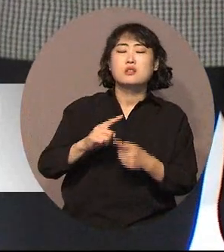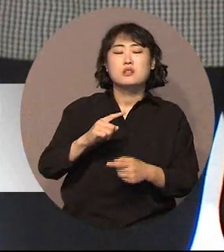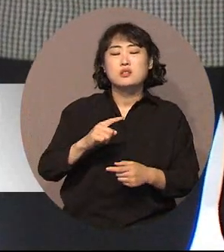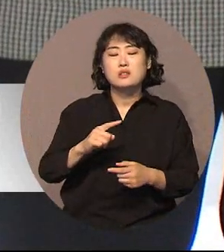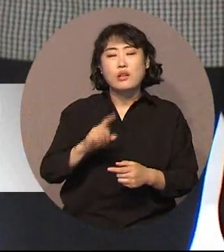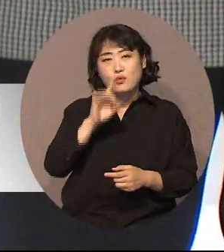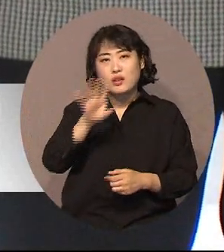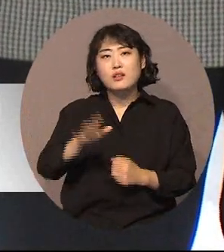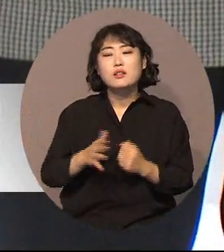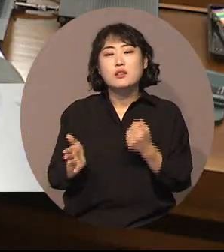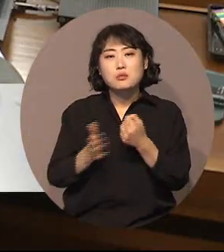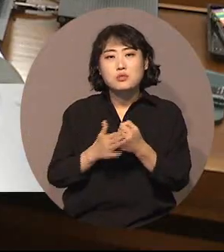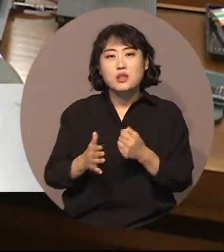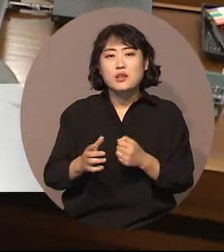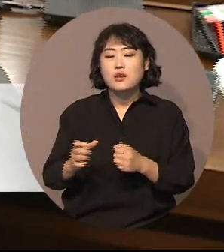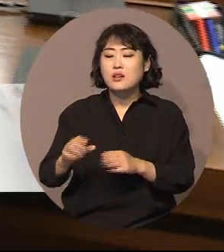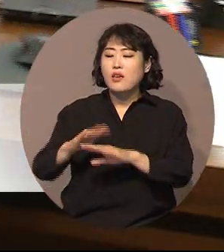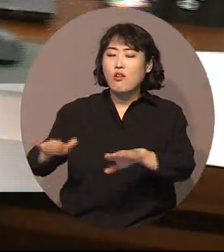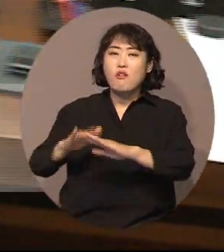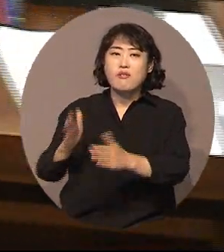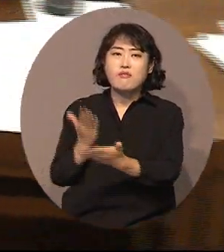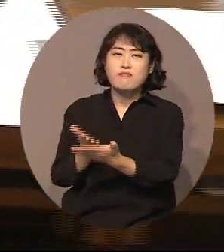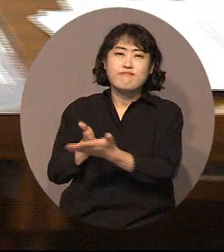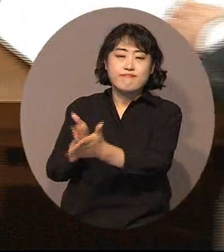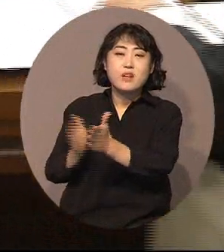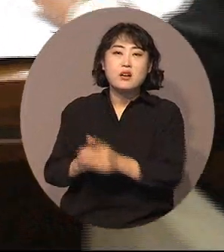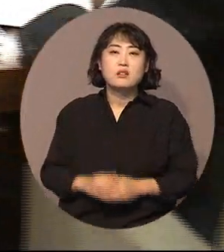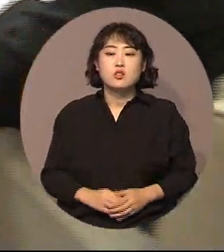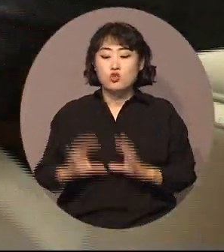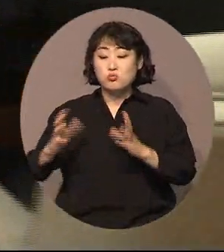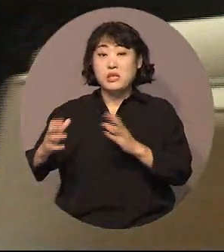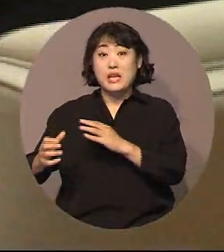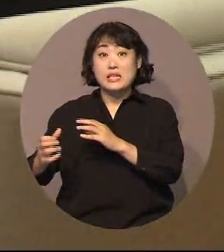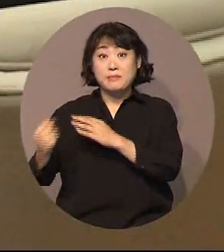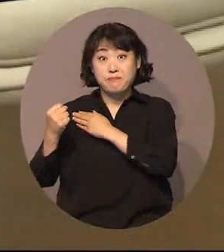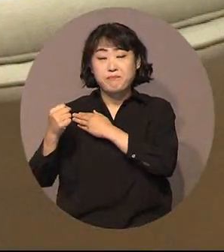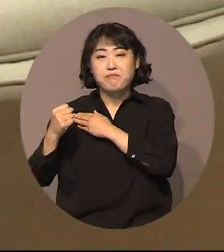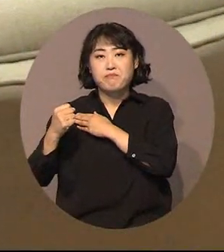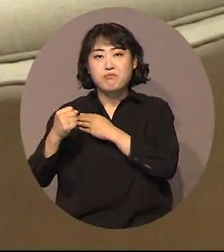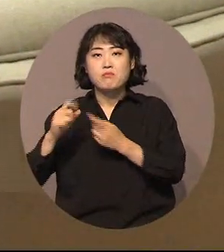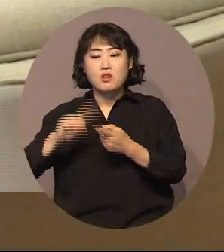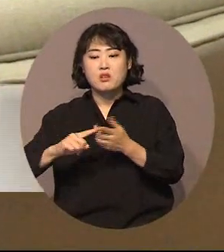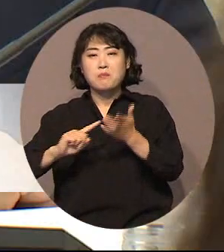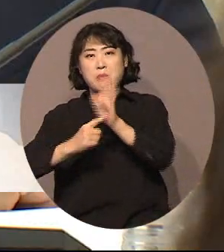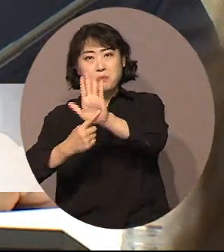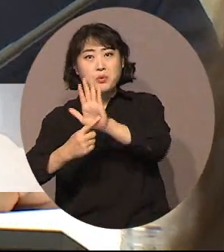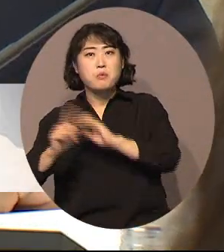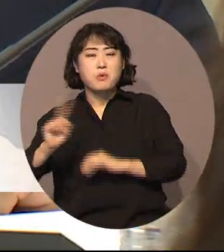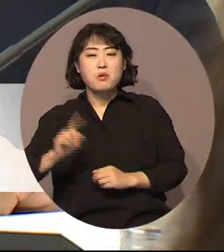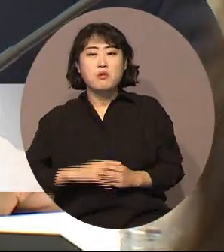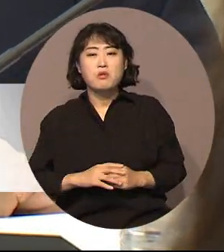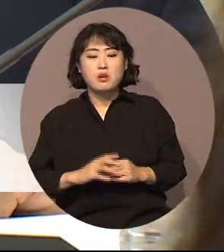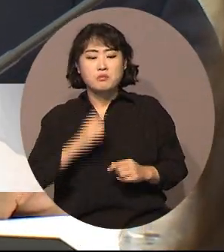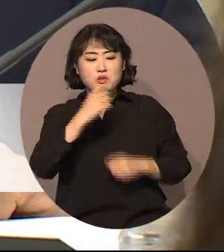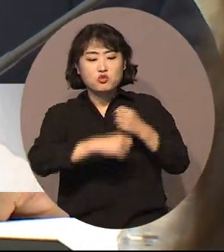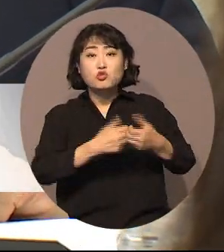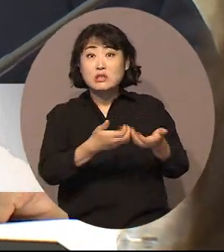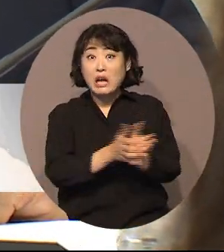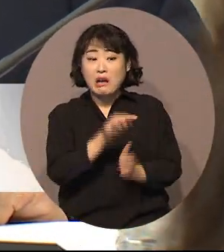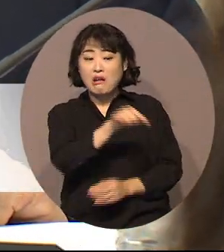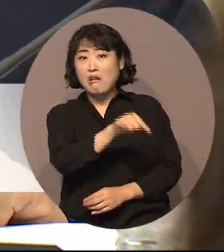국민의 힘에 사태 해결을 촉구했습니다 국민의 힘 소속 시의원들도 맞서 성명을 내고 민주당